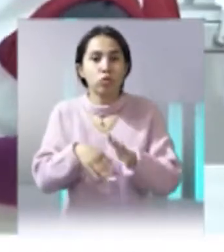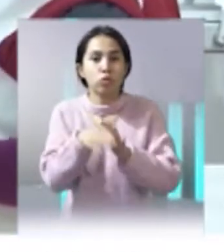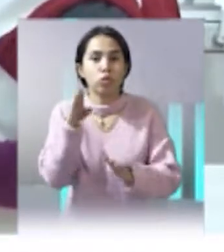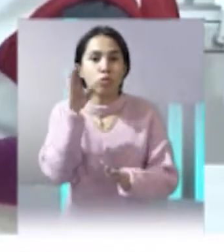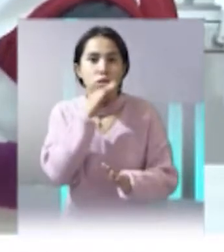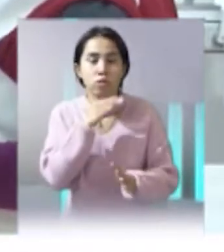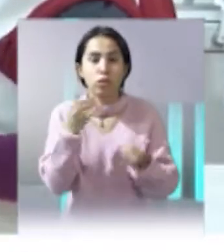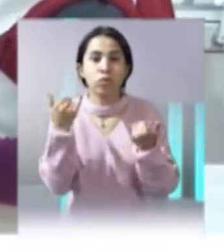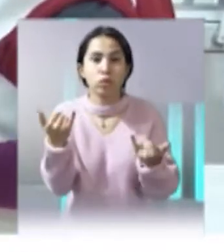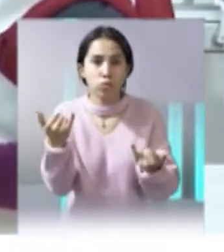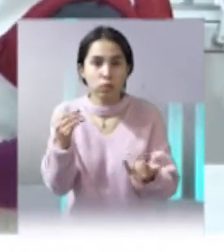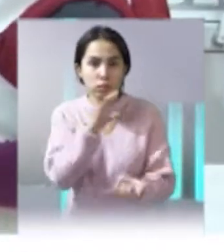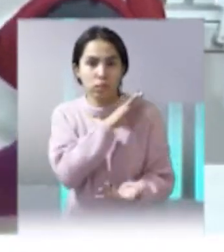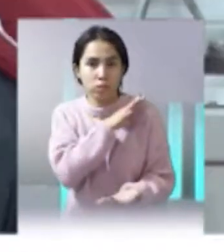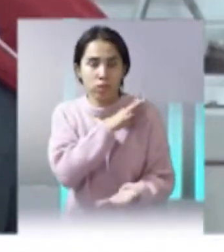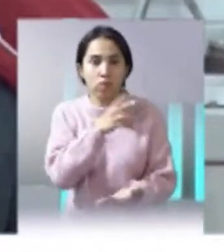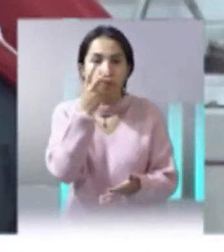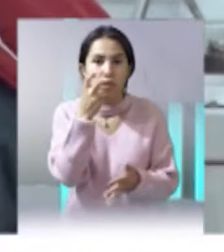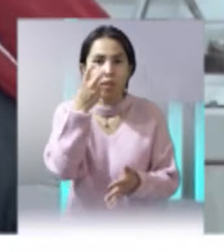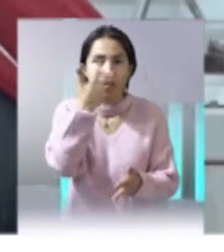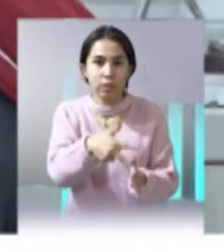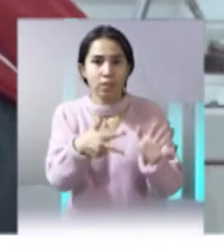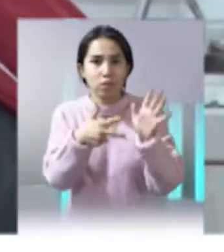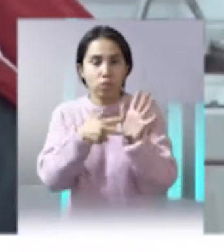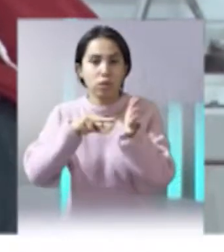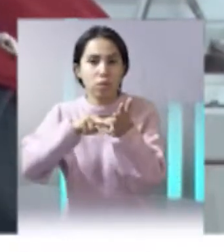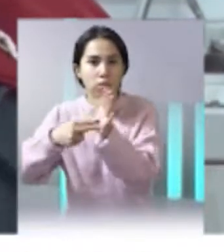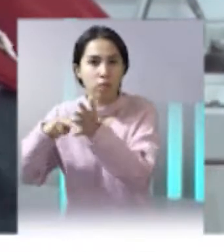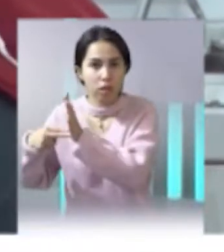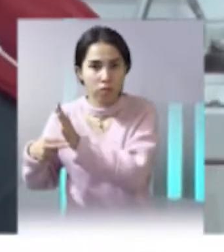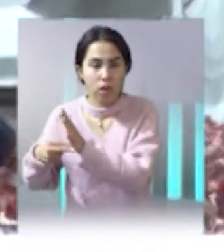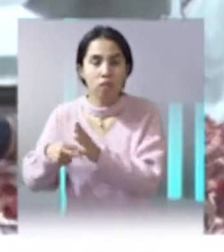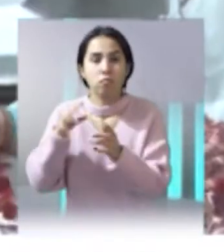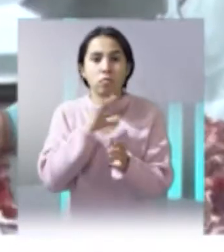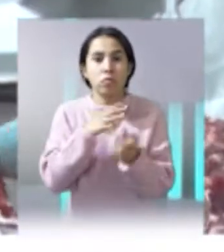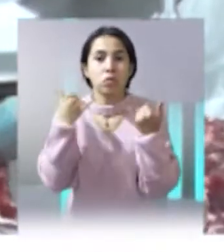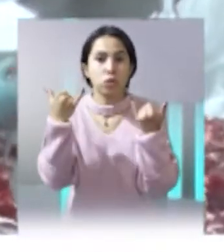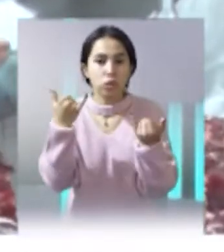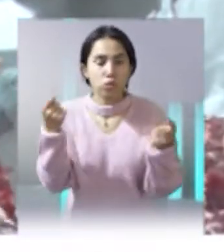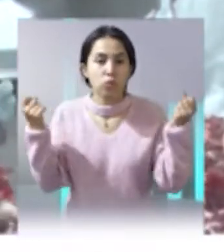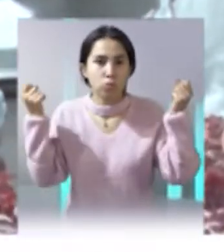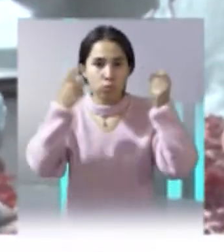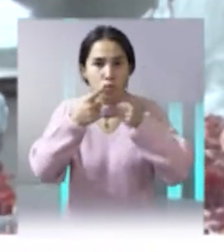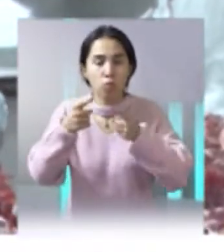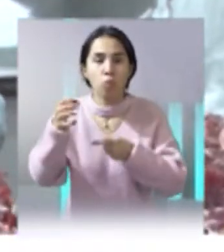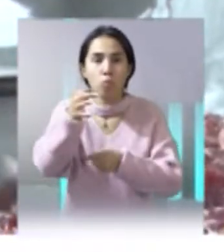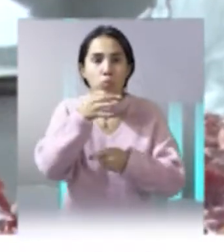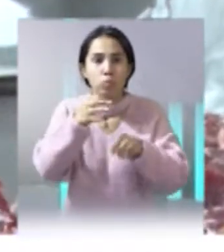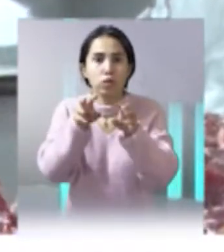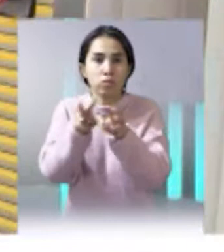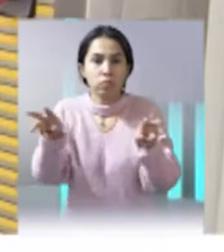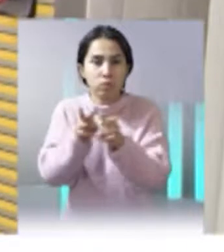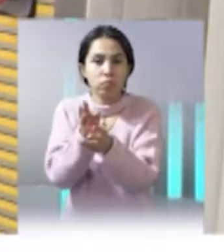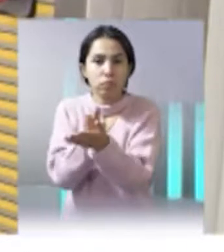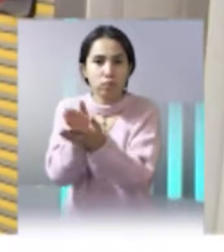4,3%. По состоянию на 1 сентября текущего года, количество субъектов, действующих в сфере малого и среднего бизнеса, составило